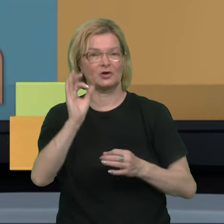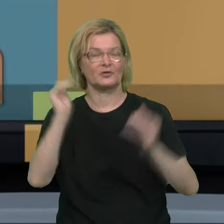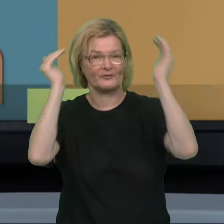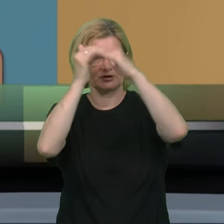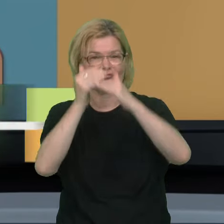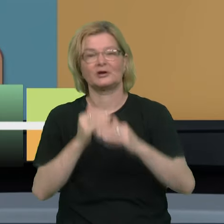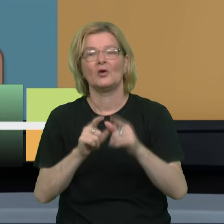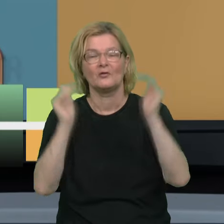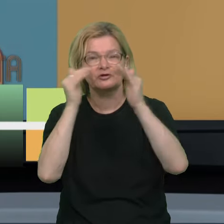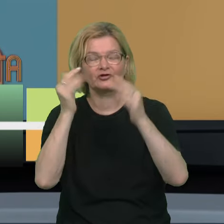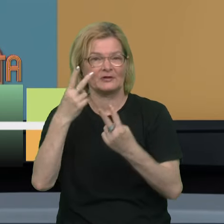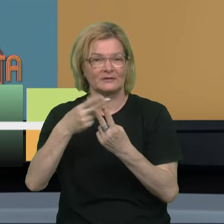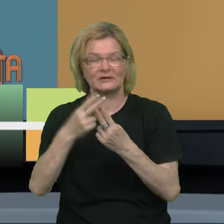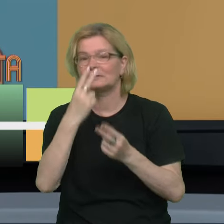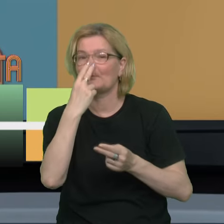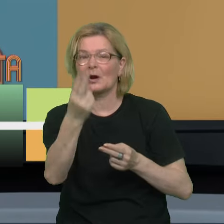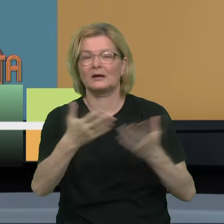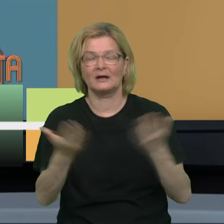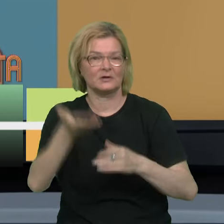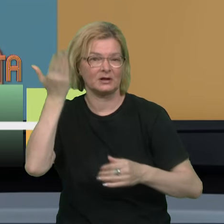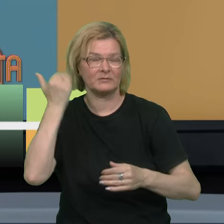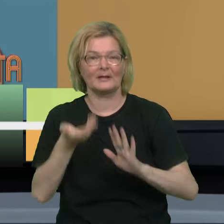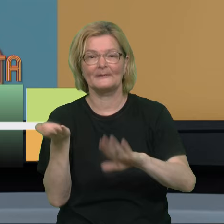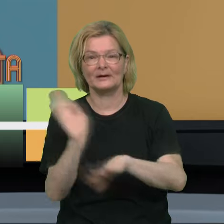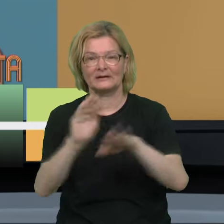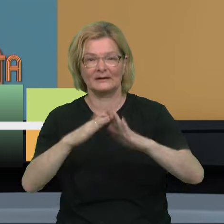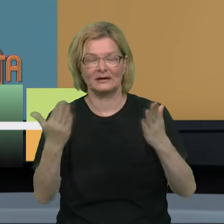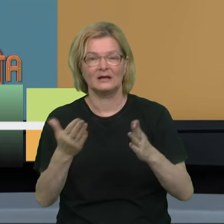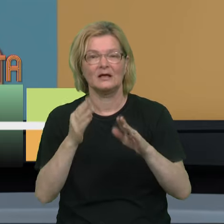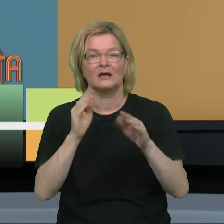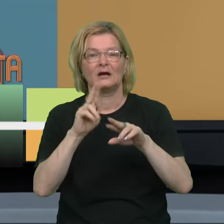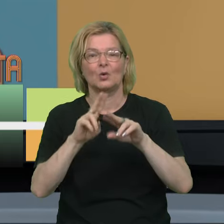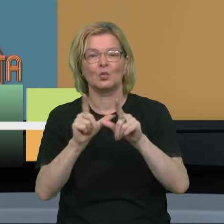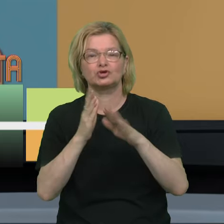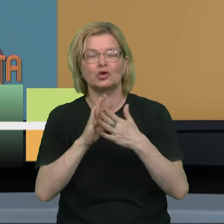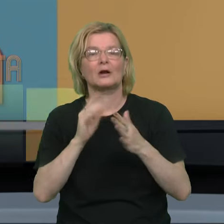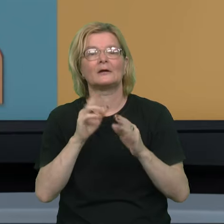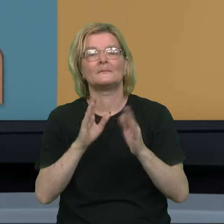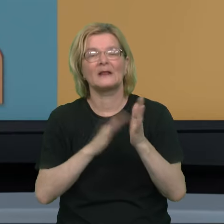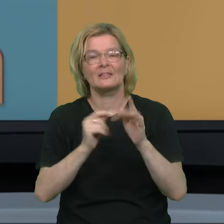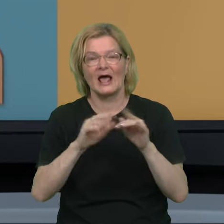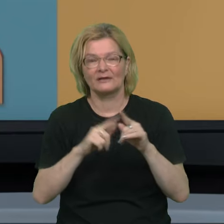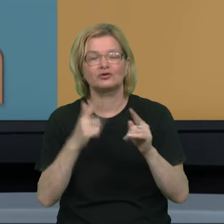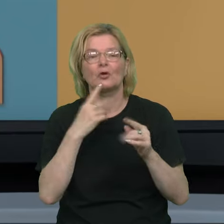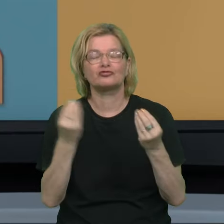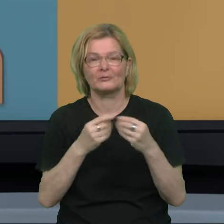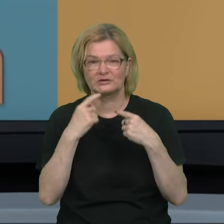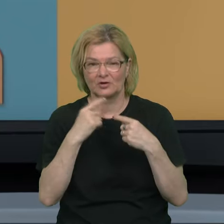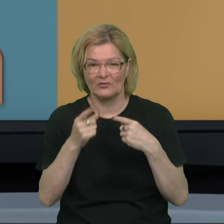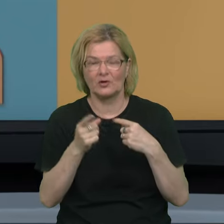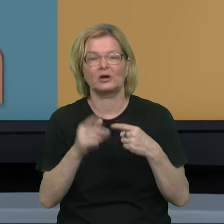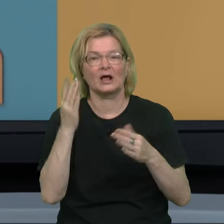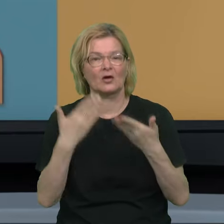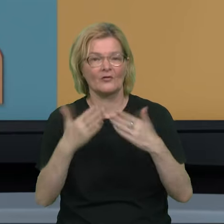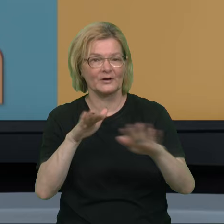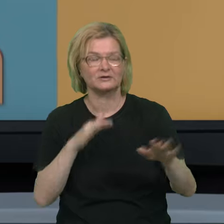Dragi gledatelji, dobra vam večer. U večerašnjoj emisiji pogledajte kako je bilo na predstavljanju knjige Huzur, autorice Martine Mlinarević, o čemu